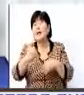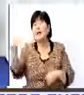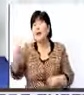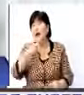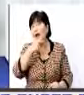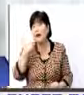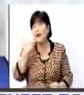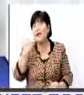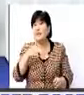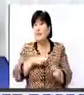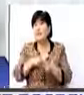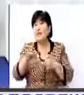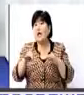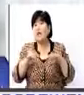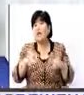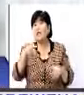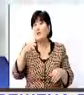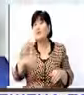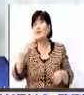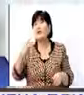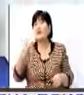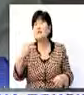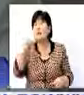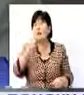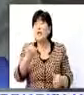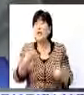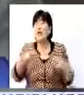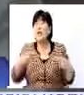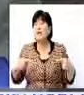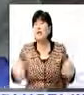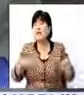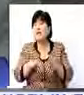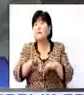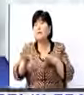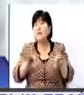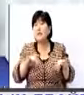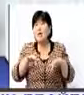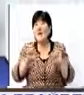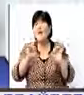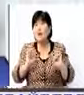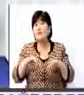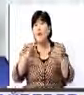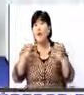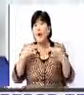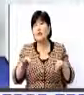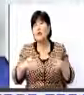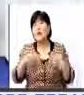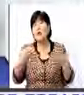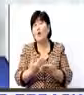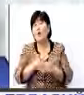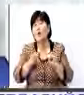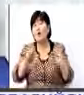Россия. С реализацией проекта в 2022 году и ряда других совместных проектов позволит открыть новые рабочие